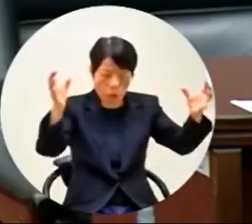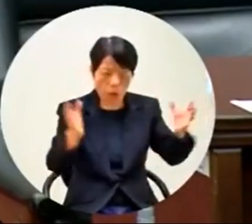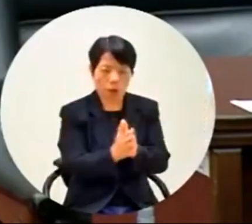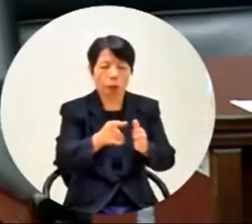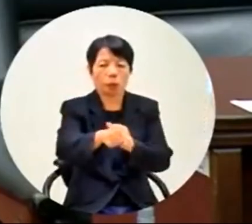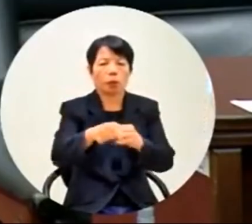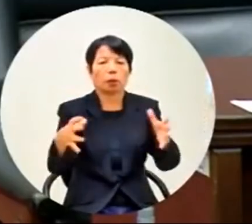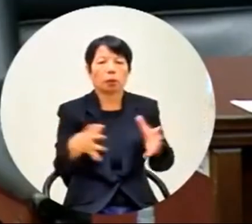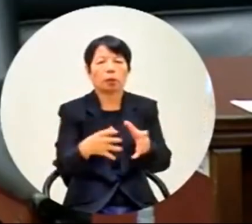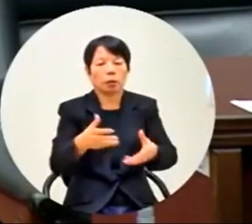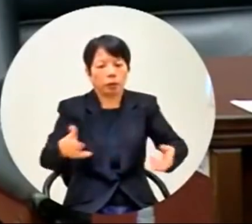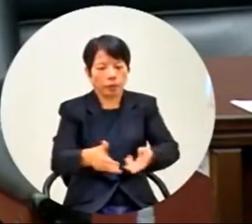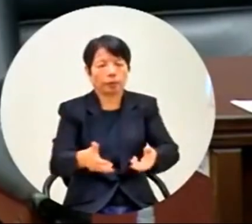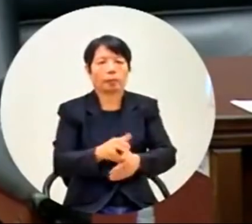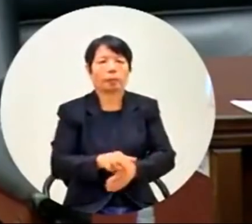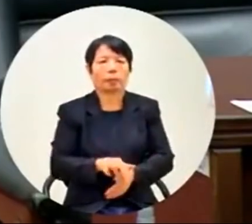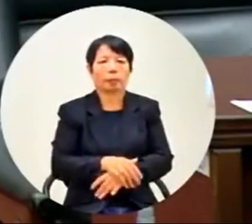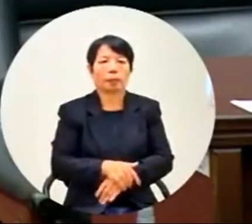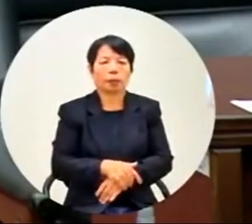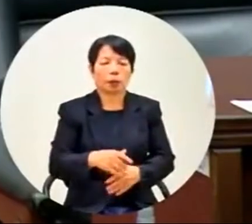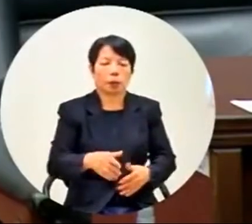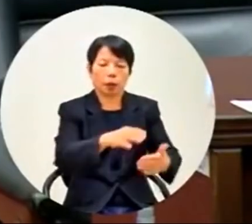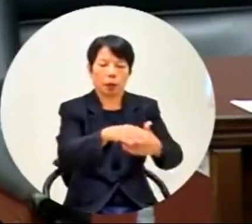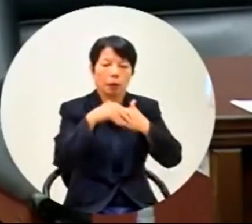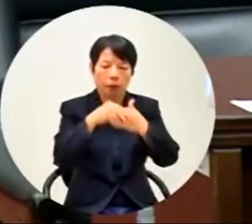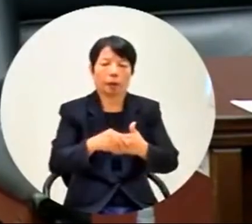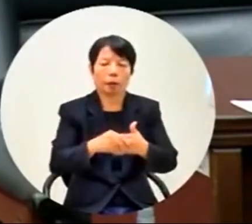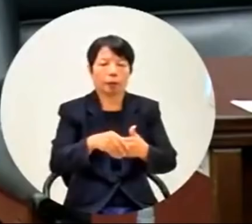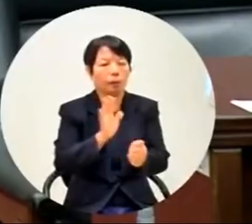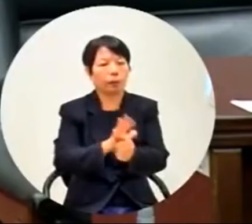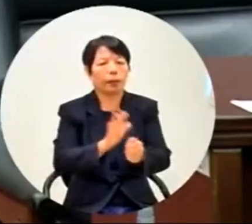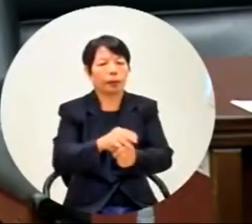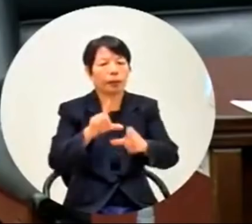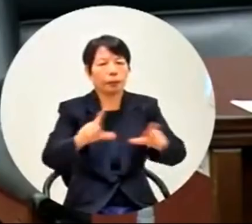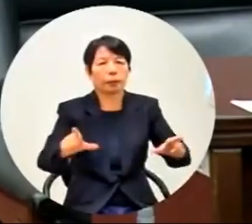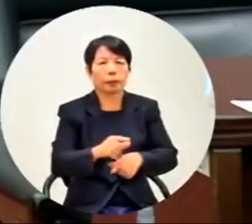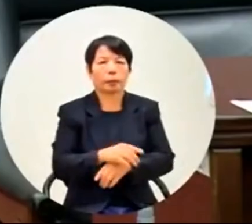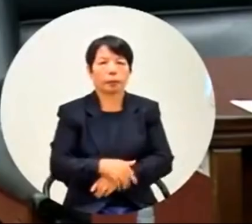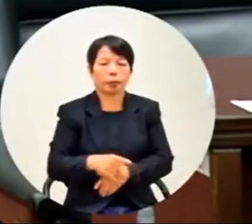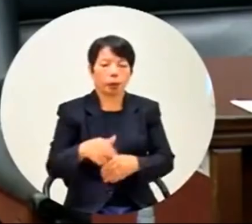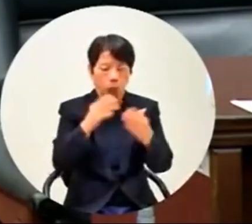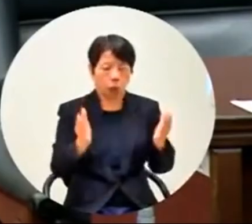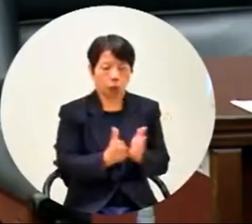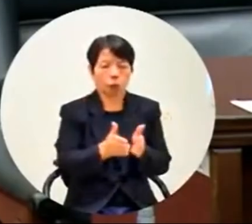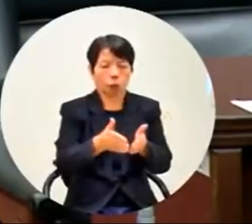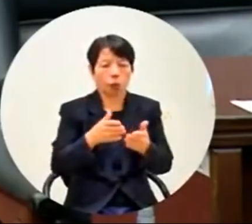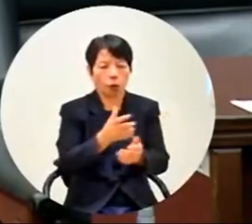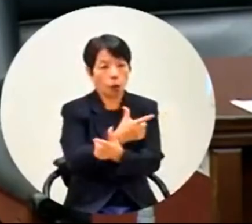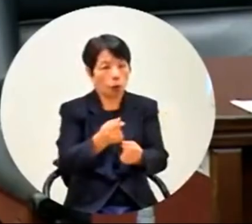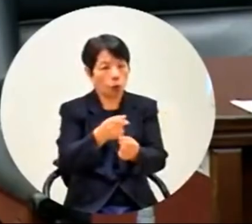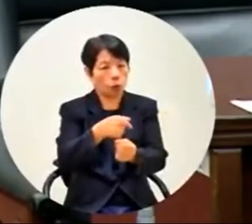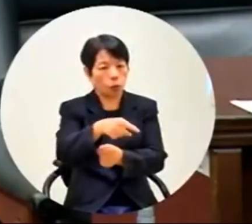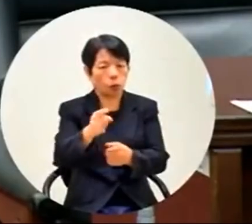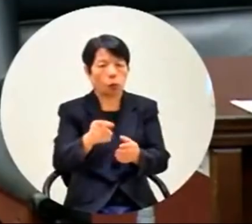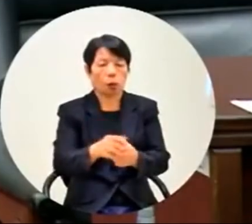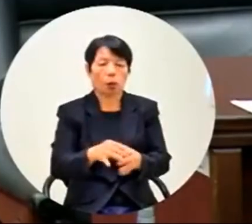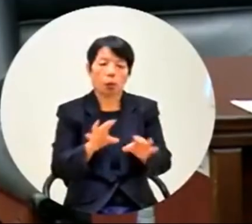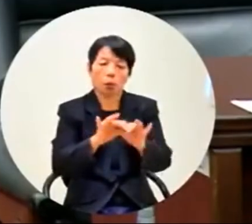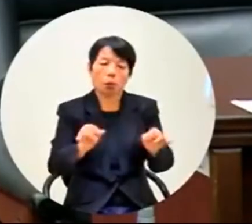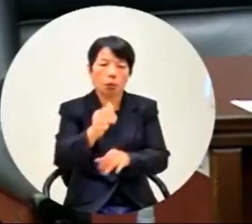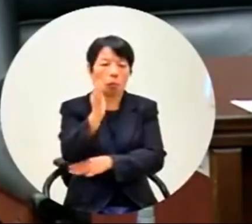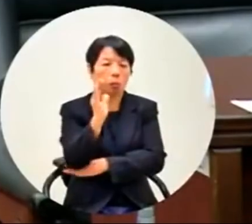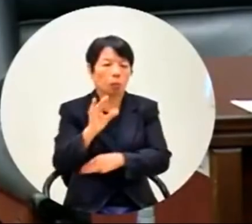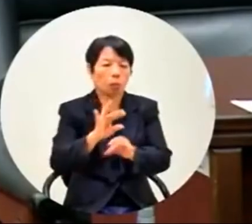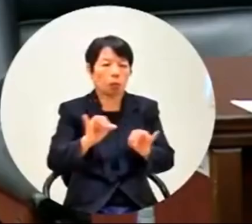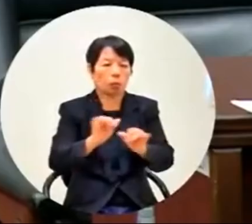开发，那带起来的效应会比较好一点。这个部分应该整体去规划，要不然你市府地放在那边荒废